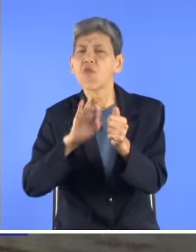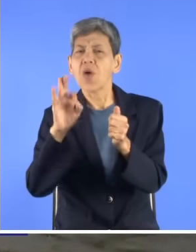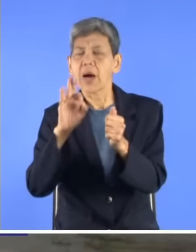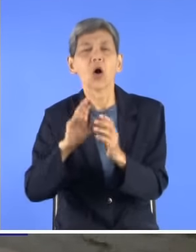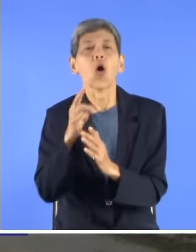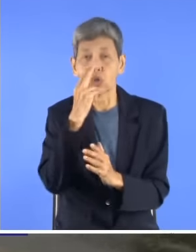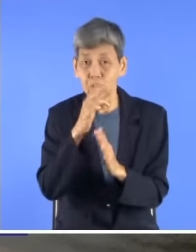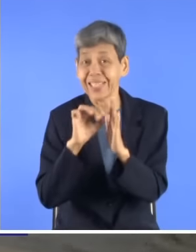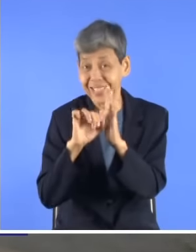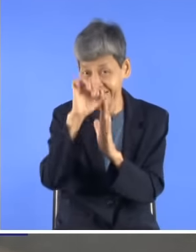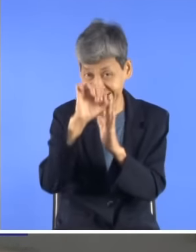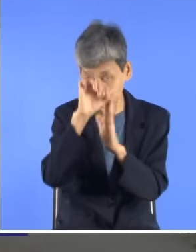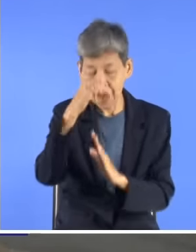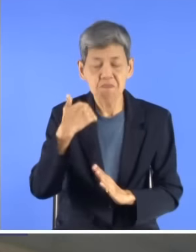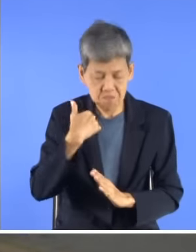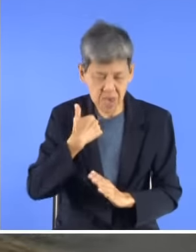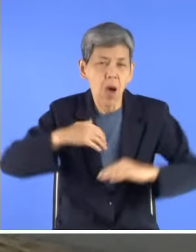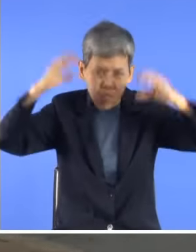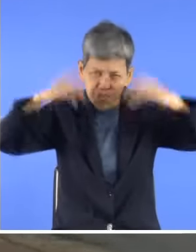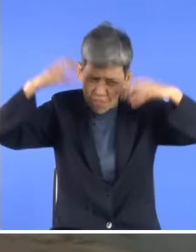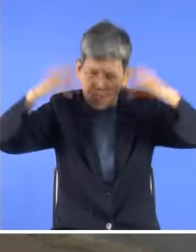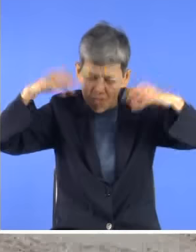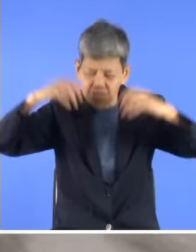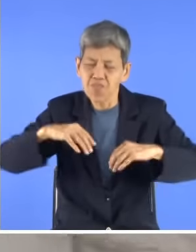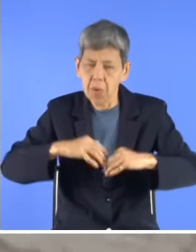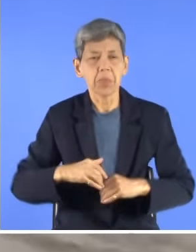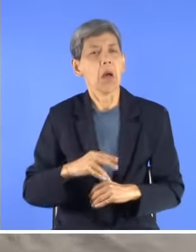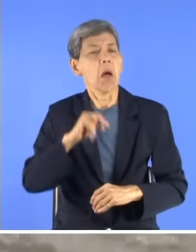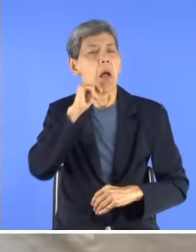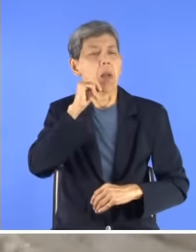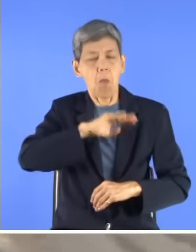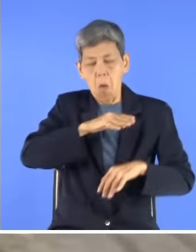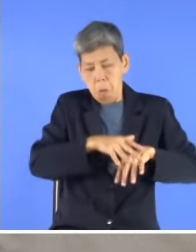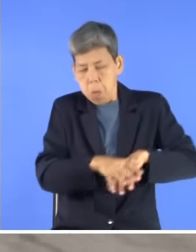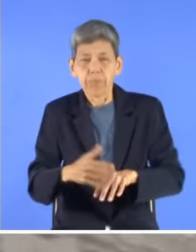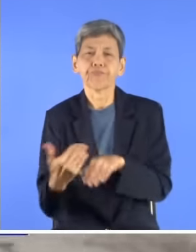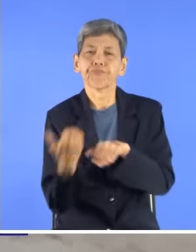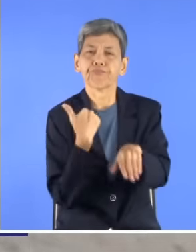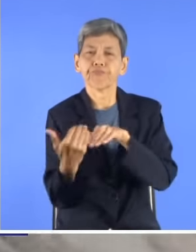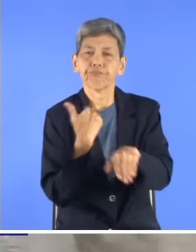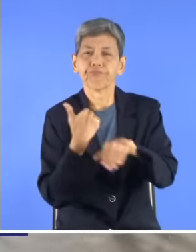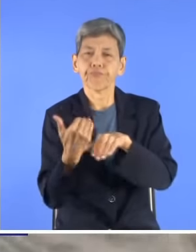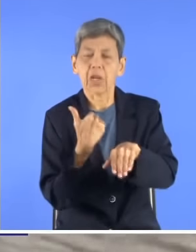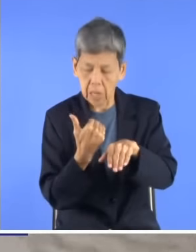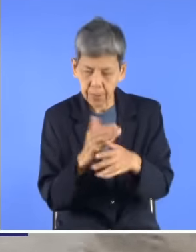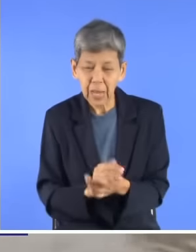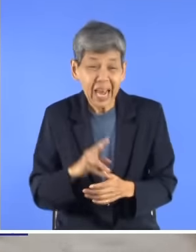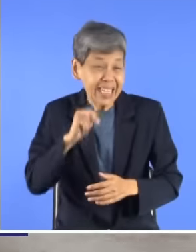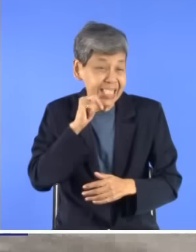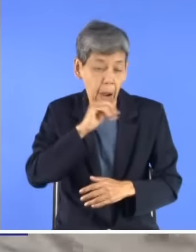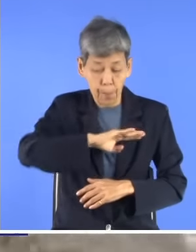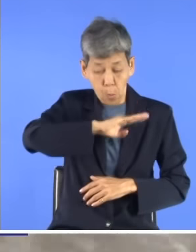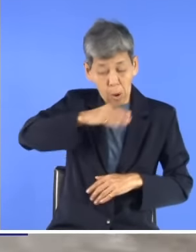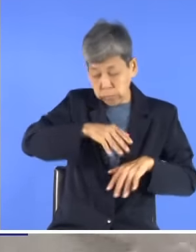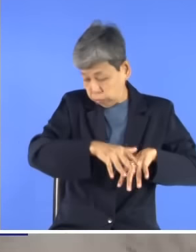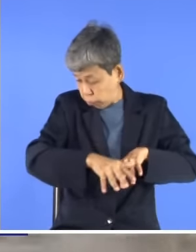ใหม่นะครับเนี่ยหลังจากที่มีฝนตกอย่างต่อเนื่องเช่นเดียวกันเนี่ยก็มีน้ำป่าเนี่ยทะลักเข้าในพื้นที่ของตำบลแม่งอนมวลน้ำจากภูเขาเนี่ยไหลล